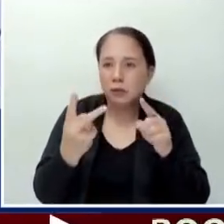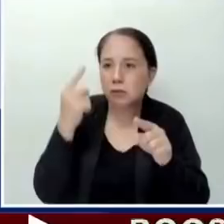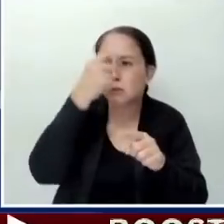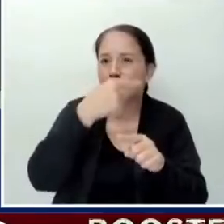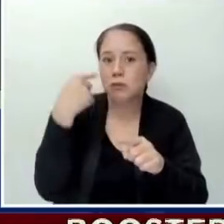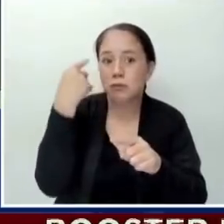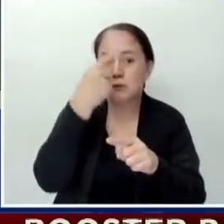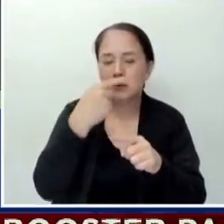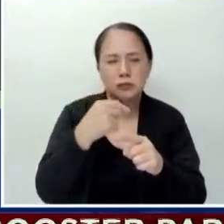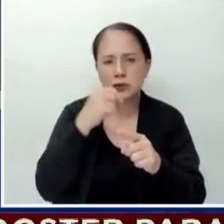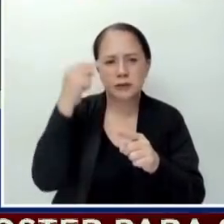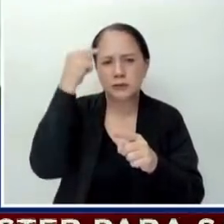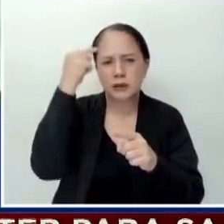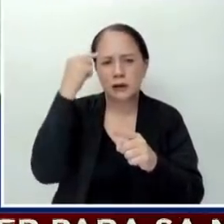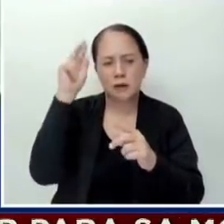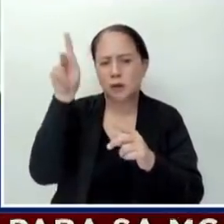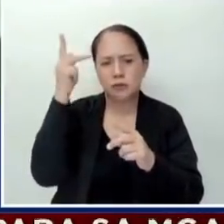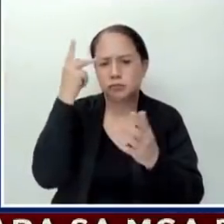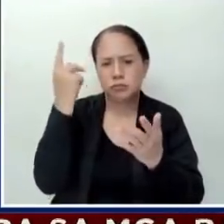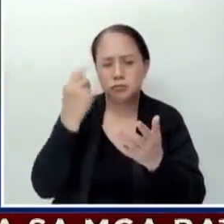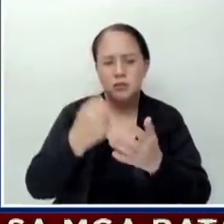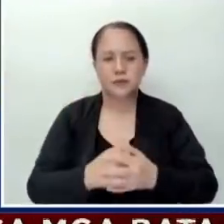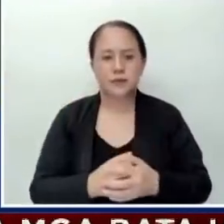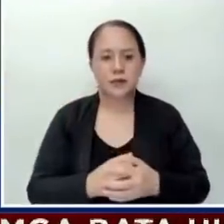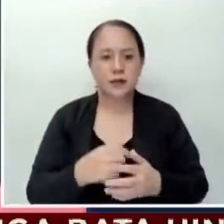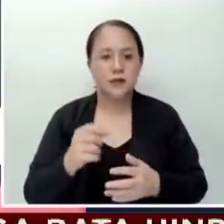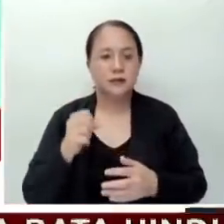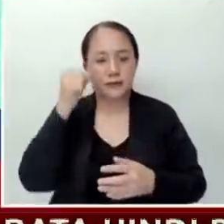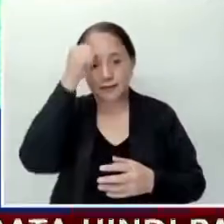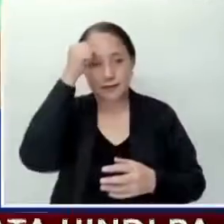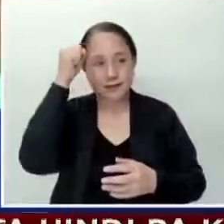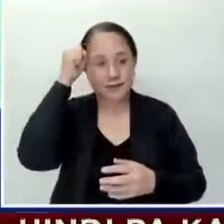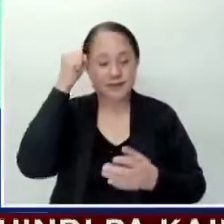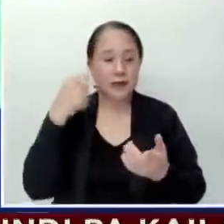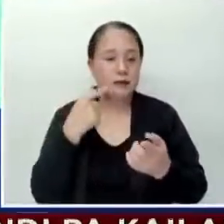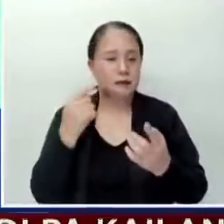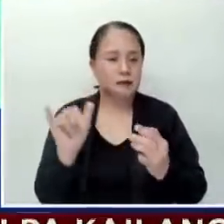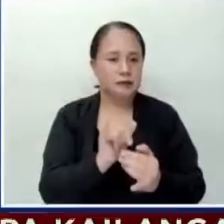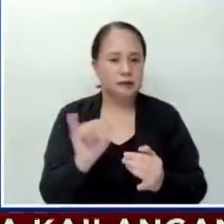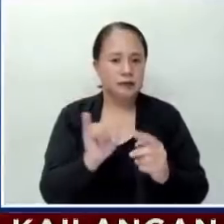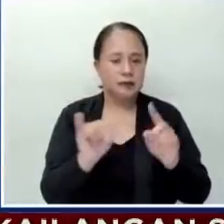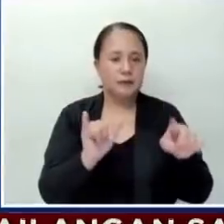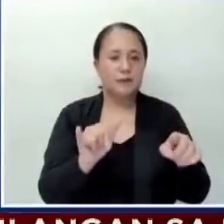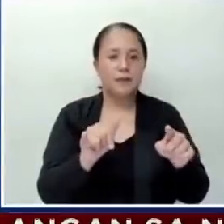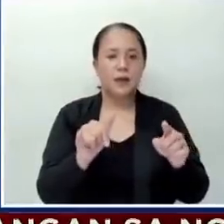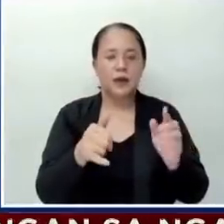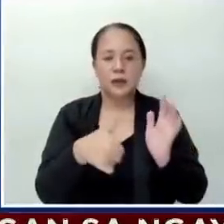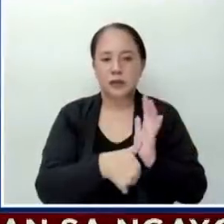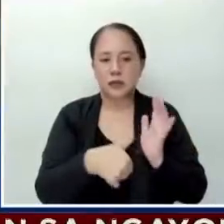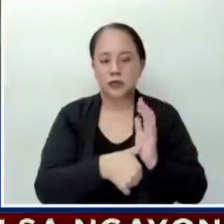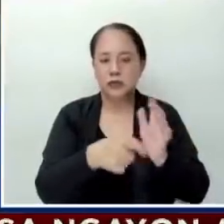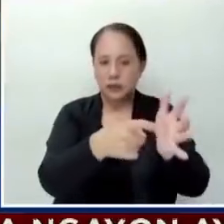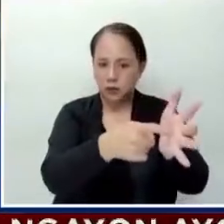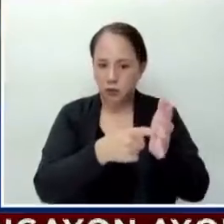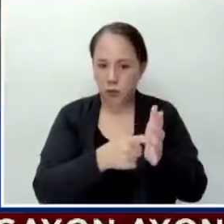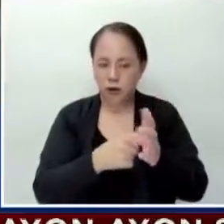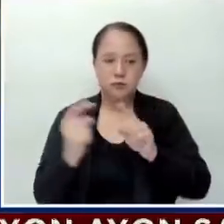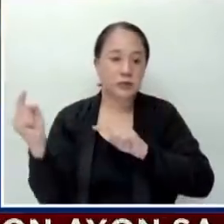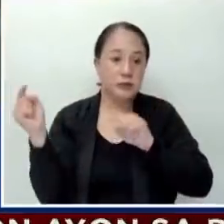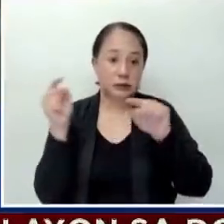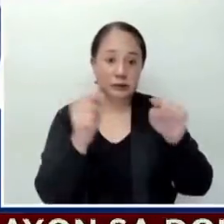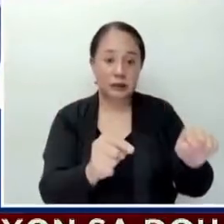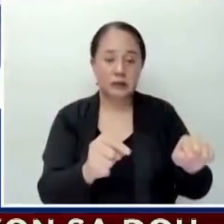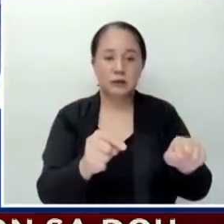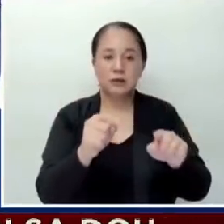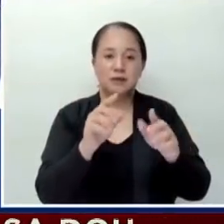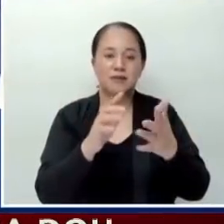politika. Hinimok naman ni Samira Gutok ang Commission on Elections na gawing mandatory ang pagdalo ng mga kandidato sa mga